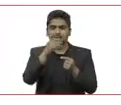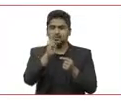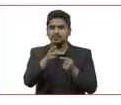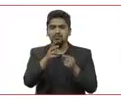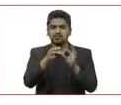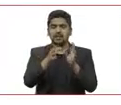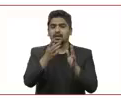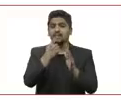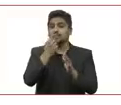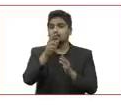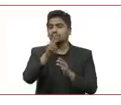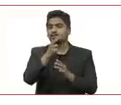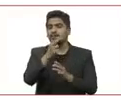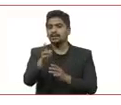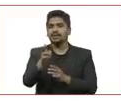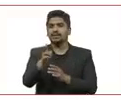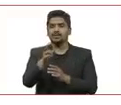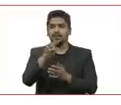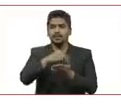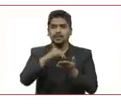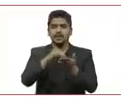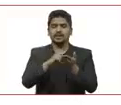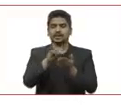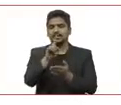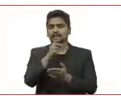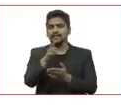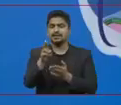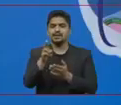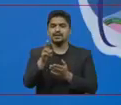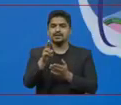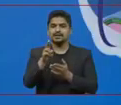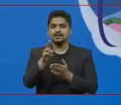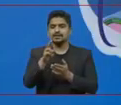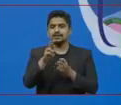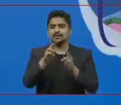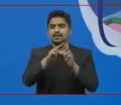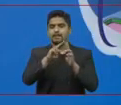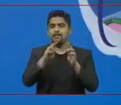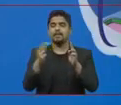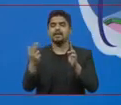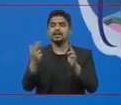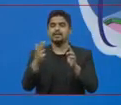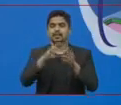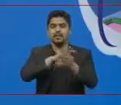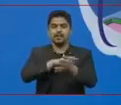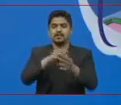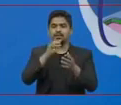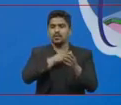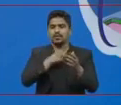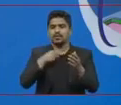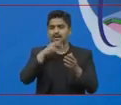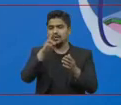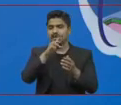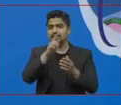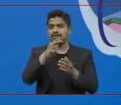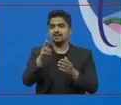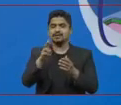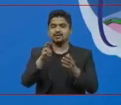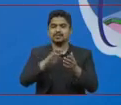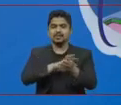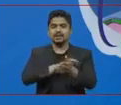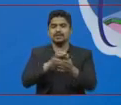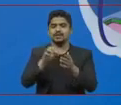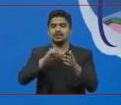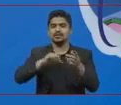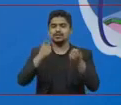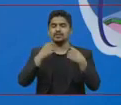हङकङबाट। 2 जना मध्ये 1 जना भेरी प्रादेशिक अस्पतालबाट लिएको स्याम्पल र 1 जना प्रादेशिक